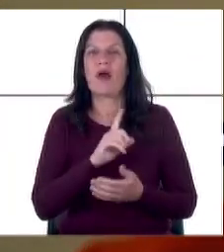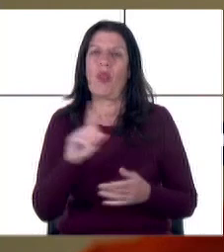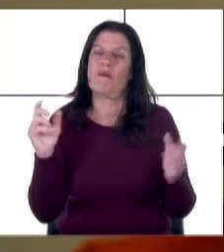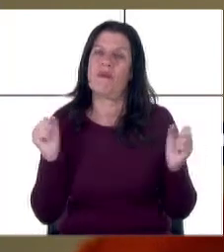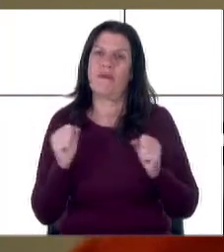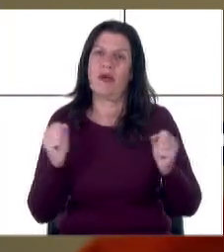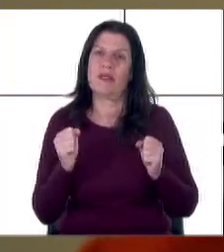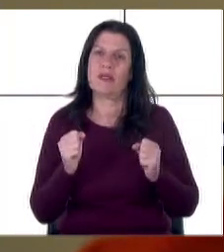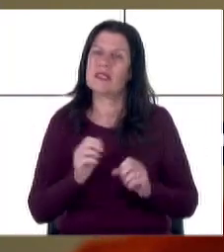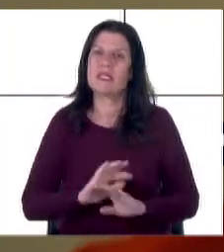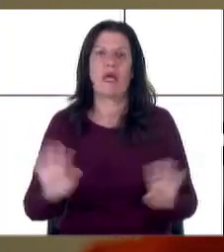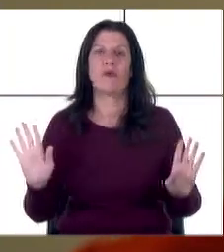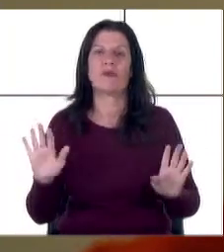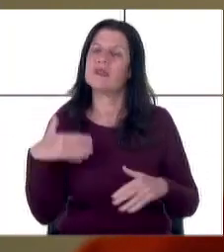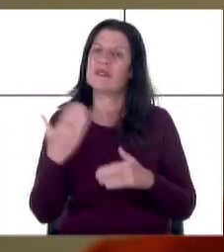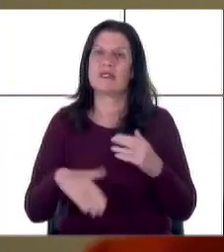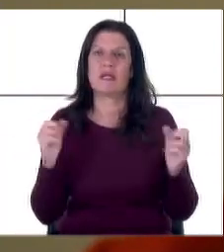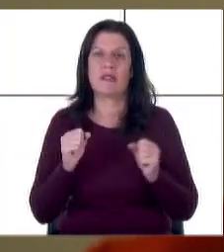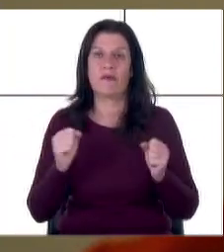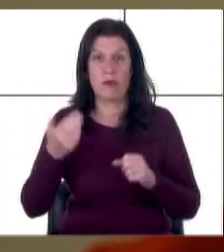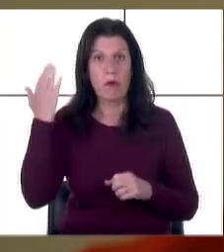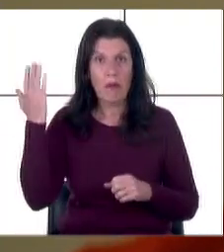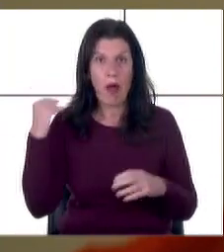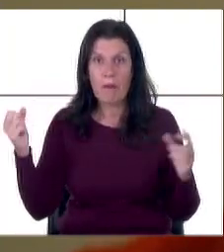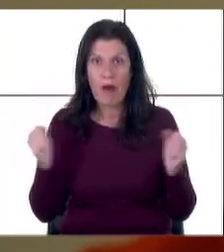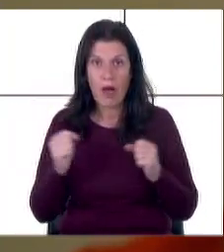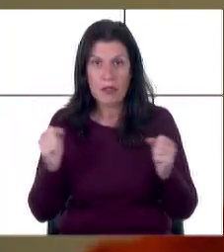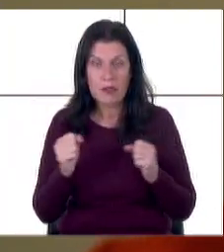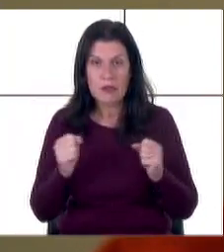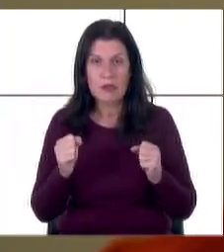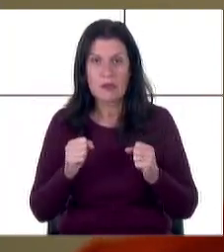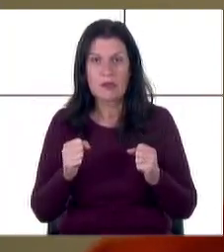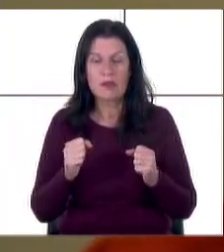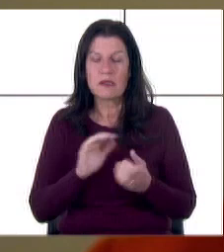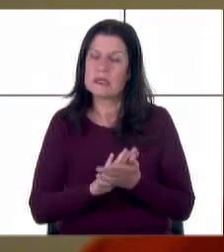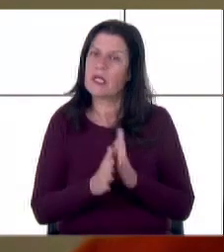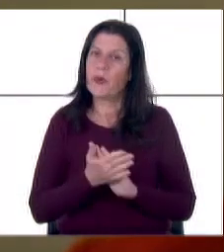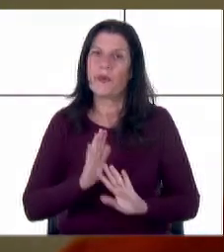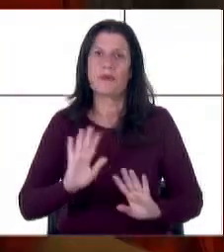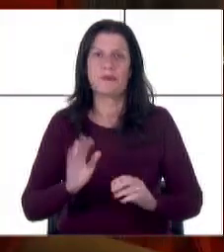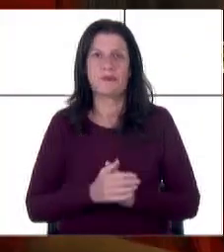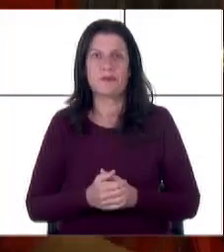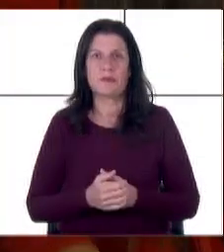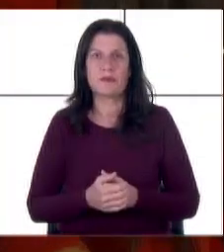זהו. הפסקתי לפחד. אם פעם פחדתי, אז זהו. כבר